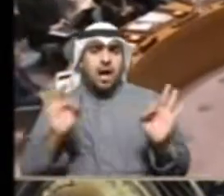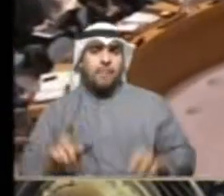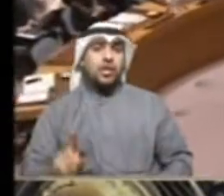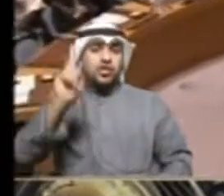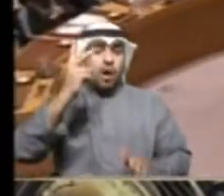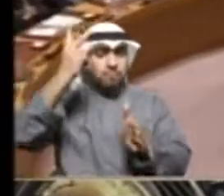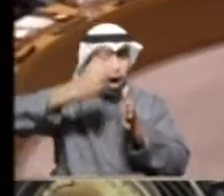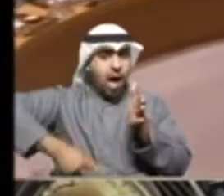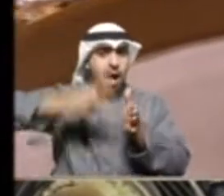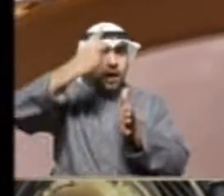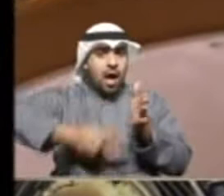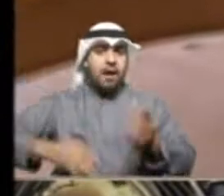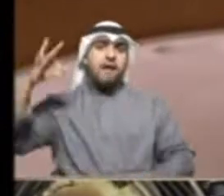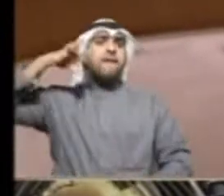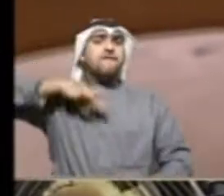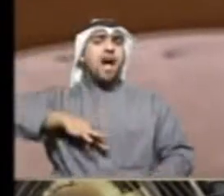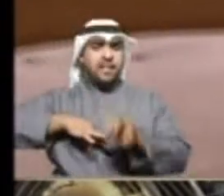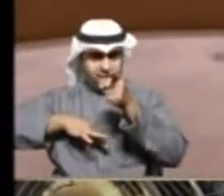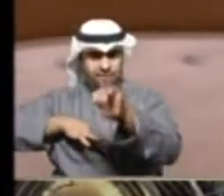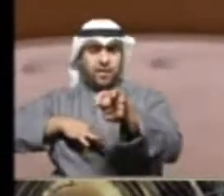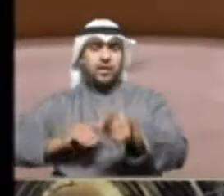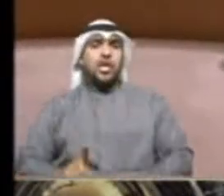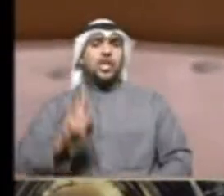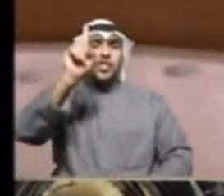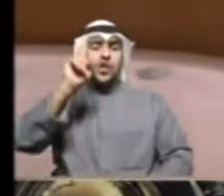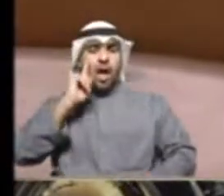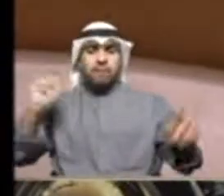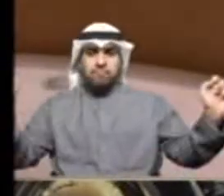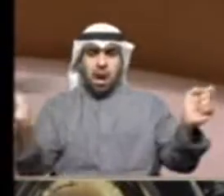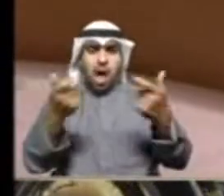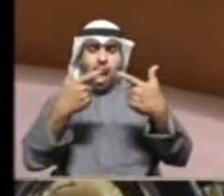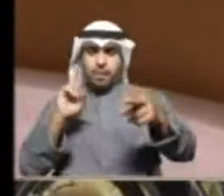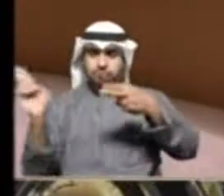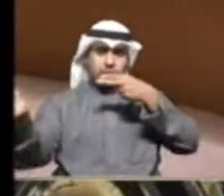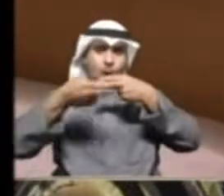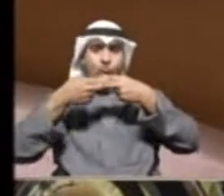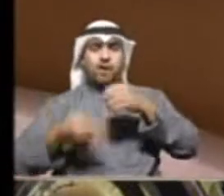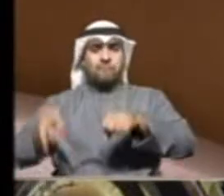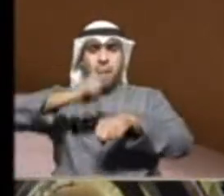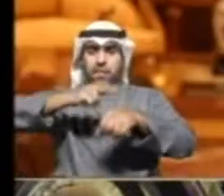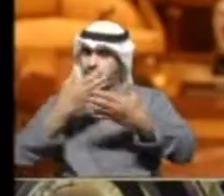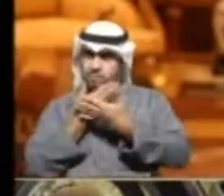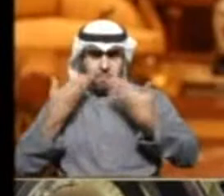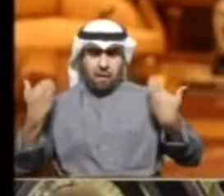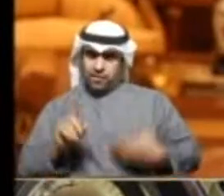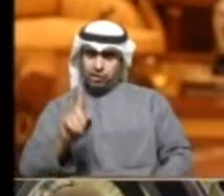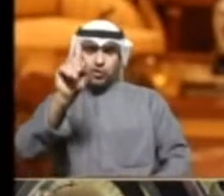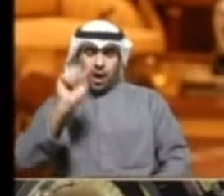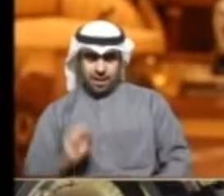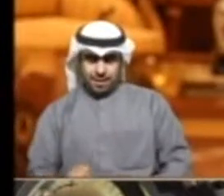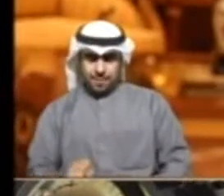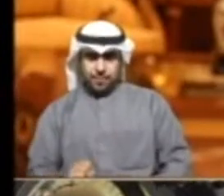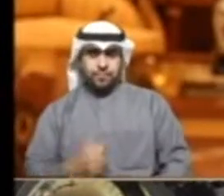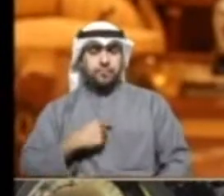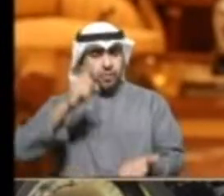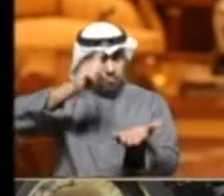ملزمة تنتهي معها الصراعات التي أنهكت كثيرا من المجتمعات المدنية. الواقع يقول أن المشاكل